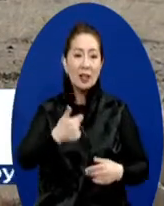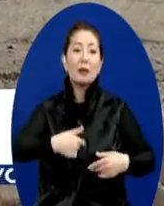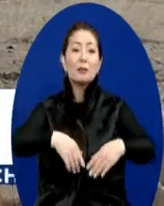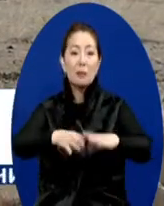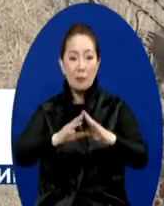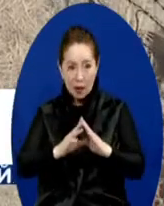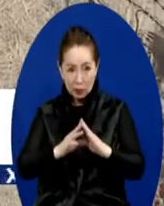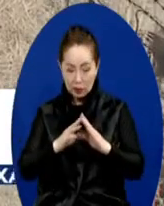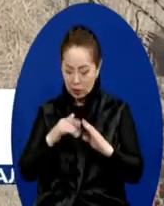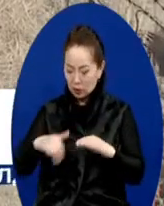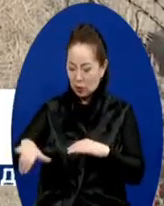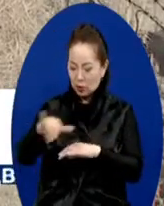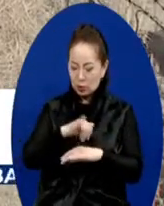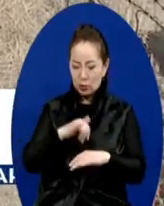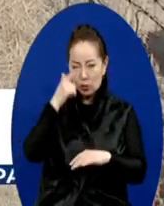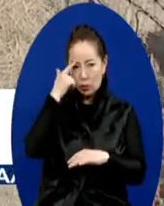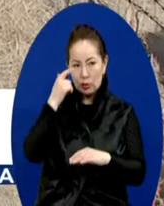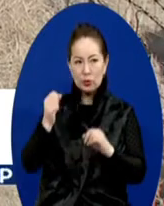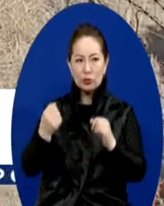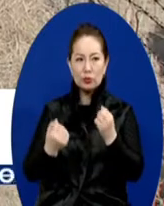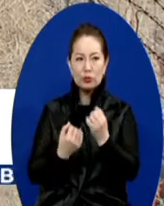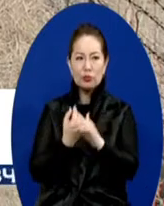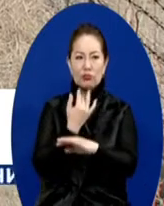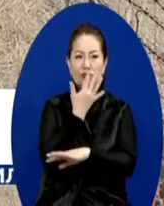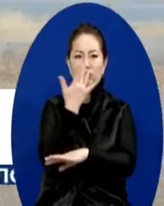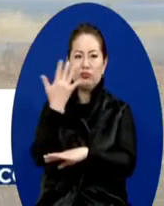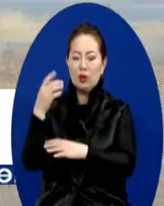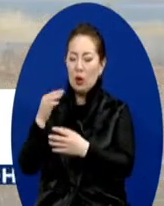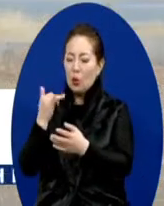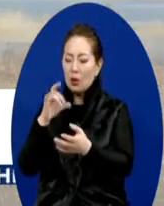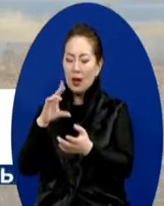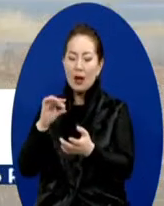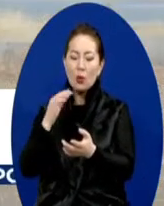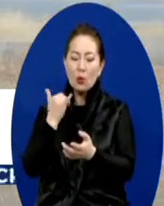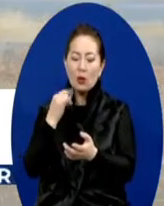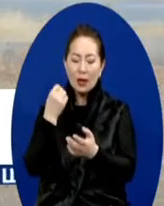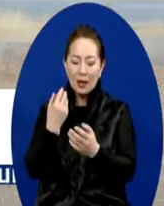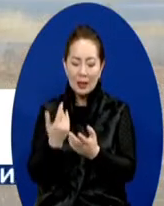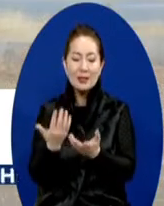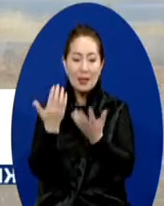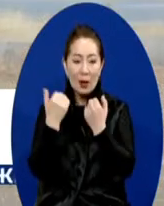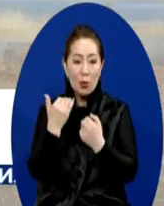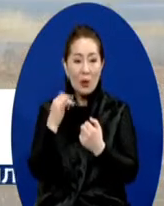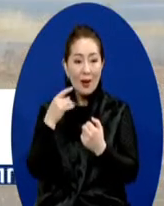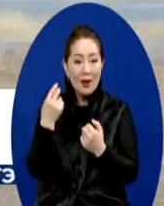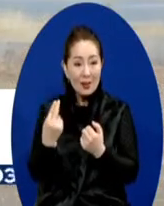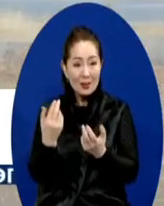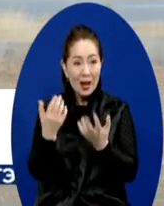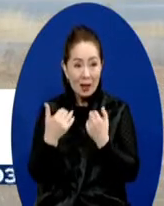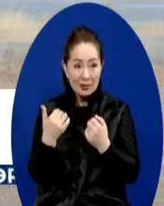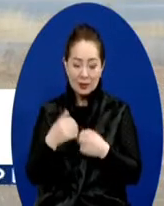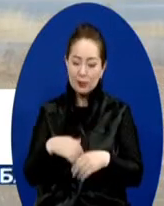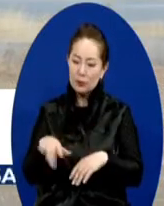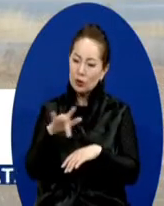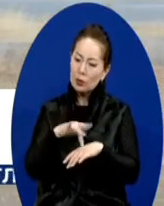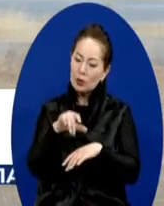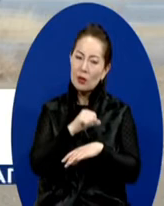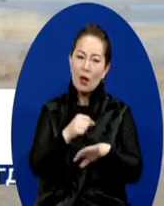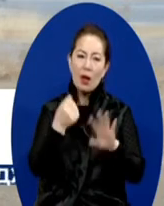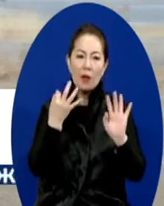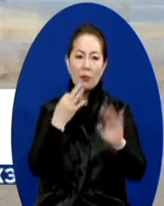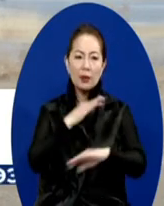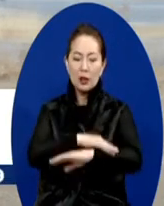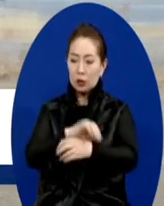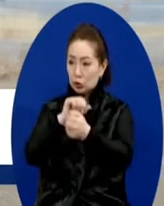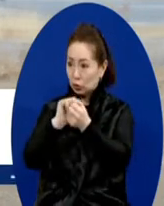Тэрнийхэн хүчээр улсын хэмжээнд өндөр урагч нэлээд их авсан. Төвийн 8 жилийн сургуулийн 8 дугаар